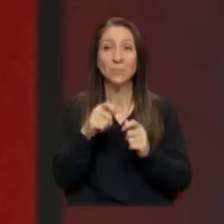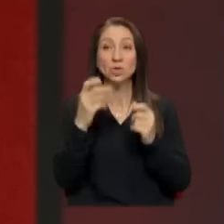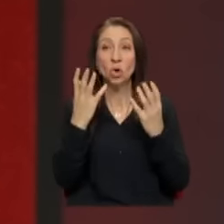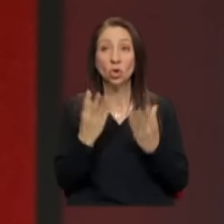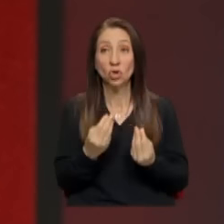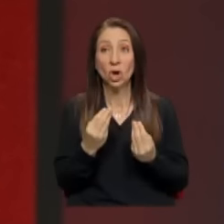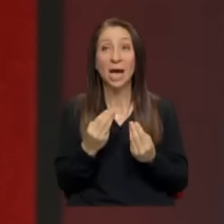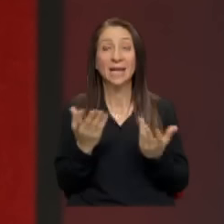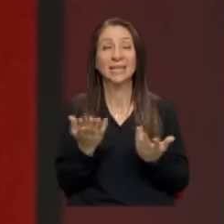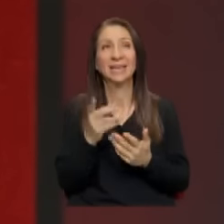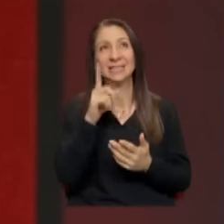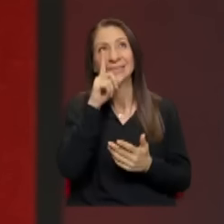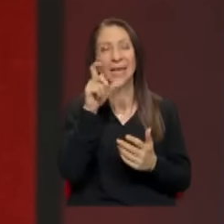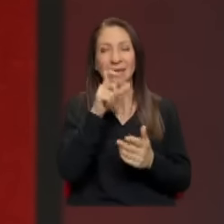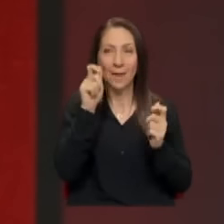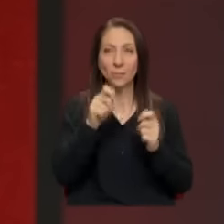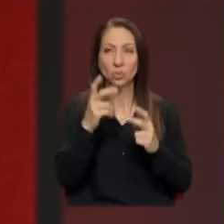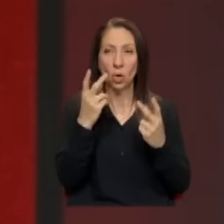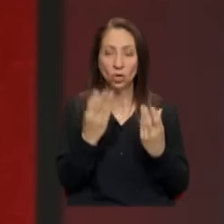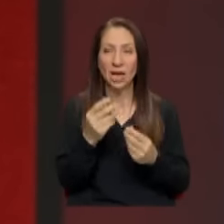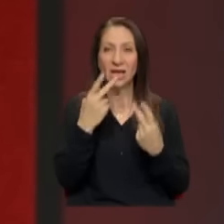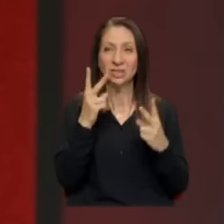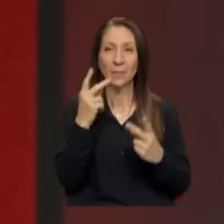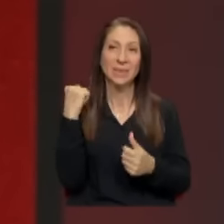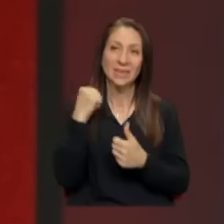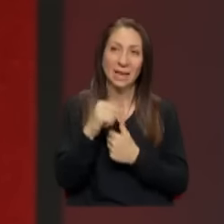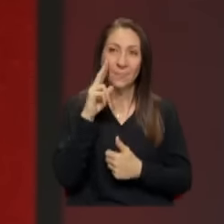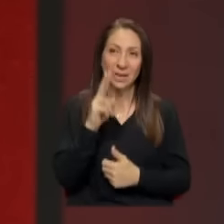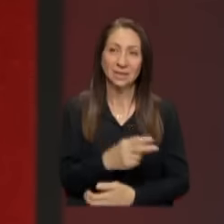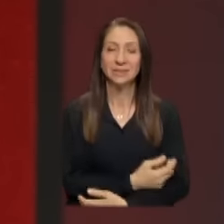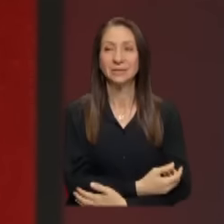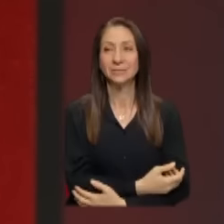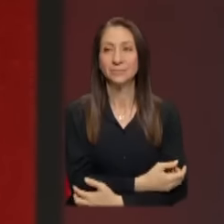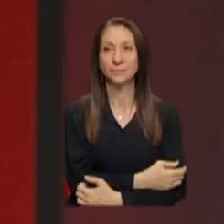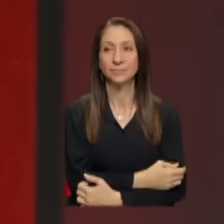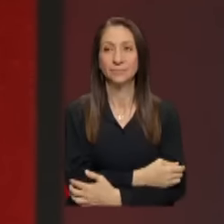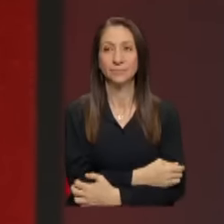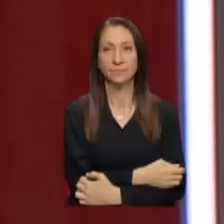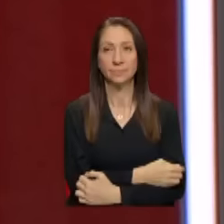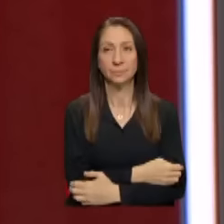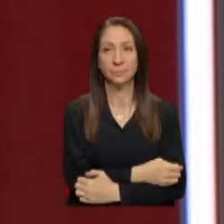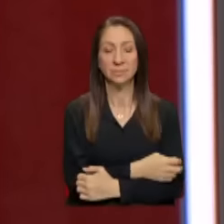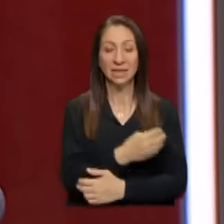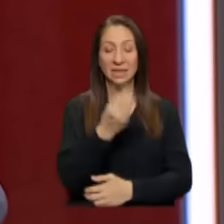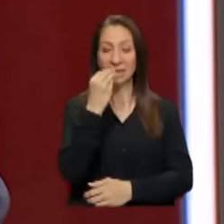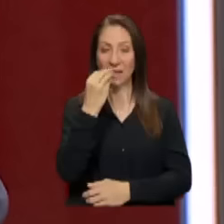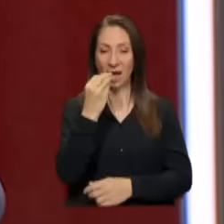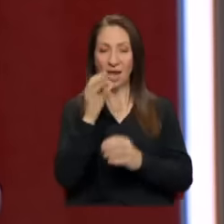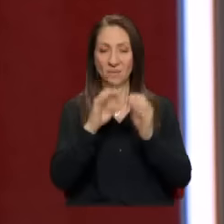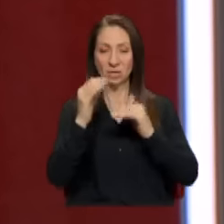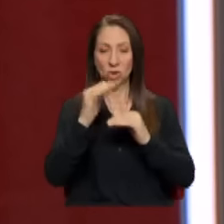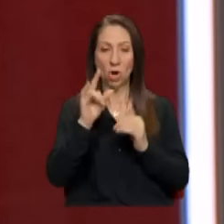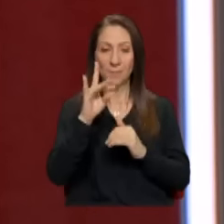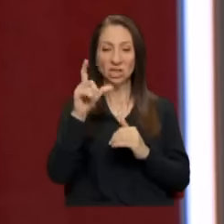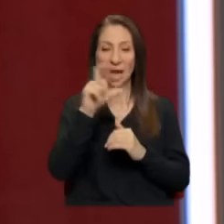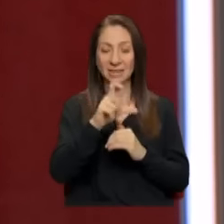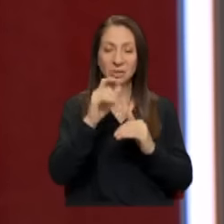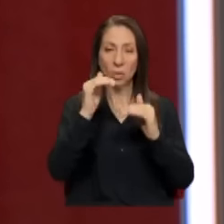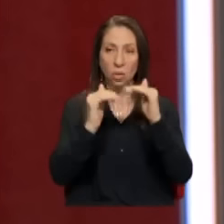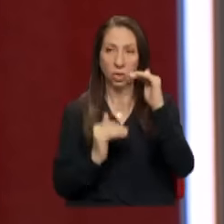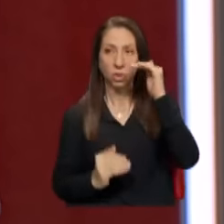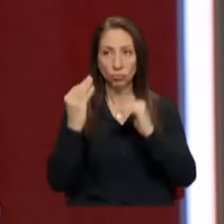olduğu, hatta Nisan aylarında yapmış olduğu açıklamalara bir kez daha bakarız. Yani gıda enflasyonu da işte 15 aydır ard arda geriliyor dünyada gıda